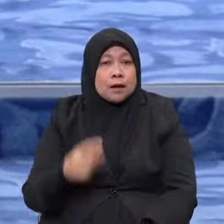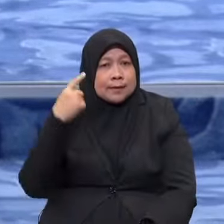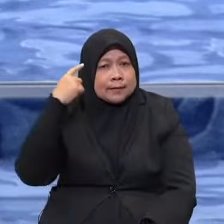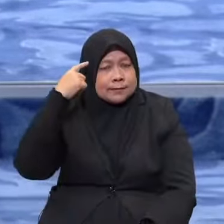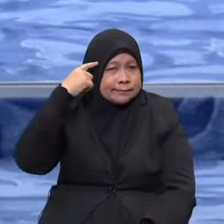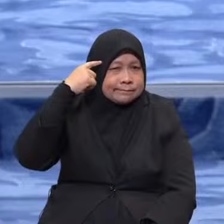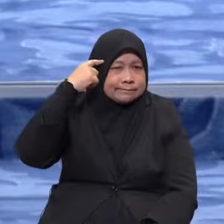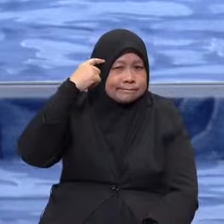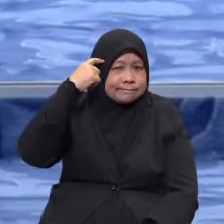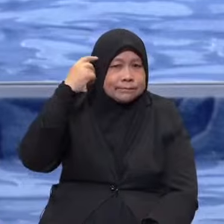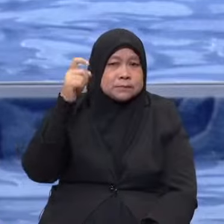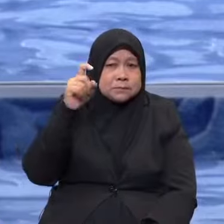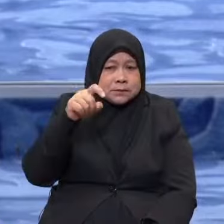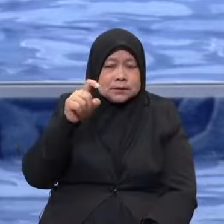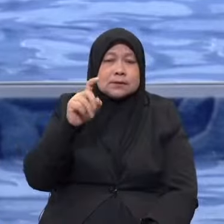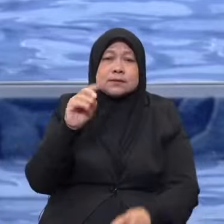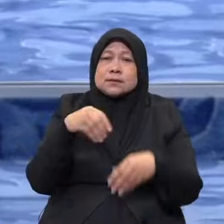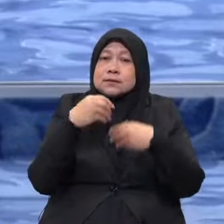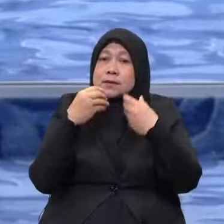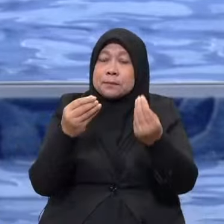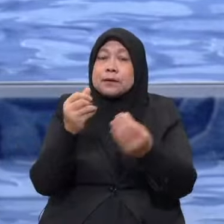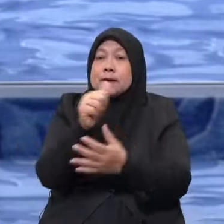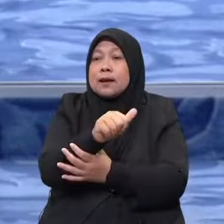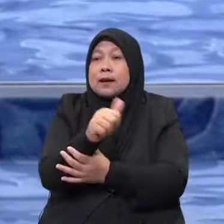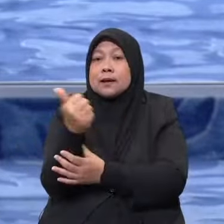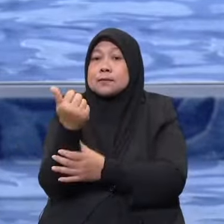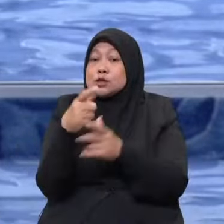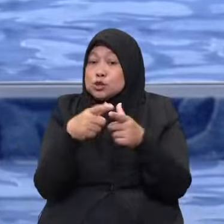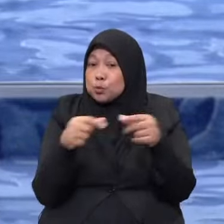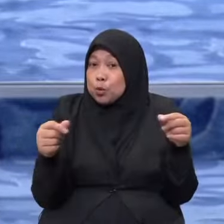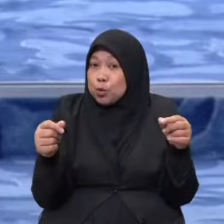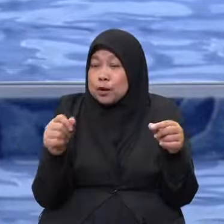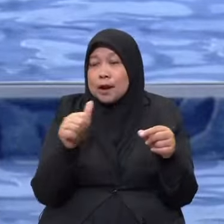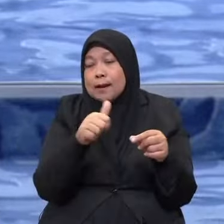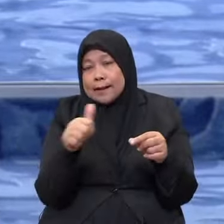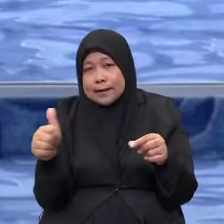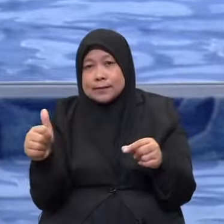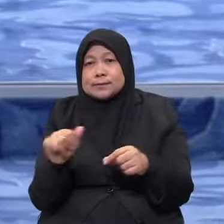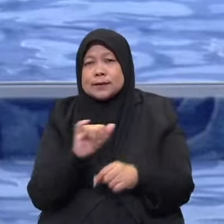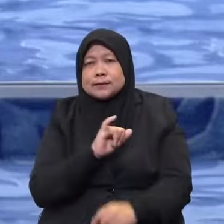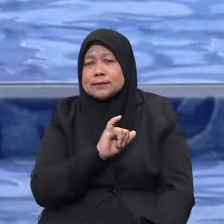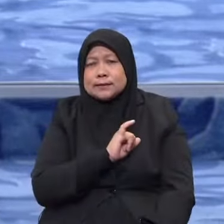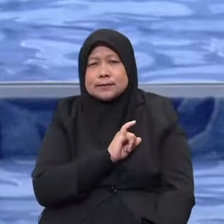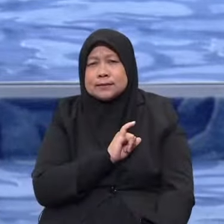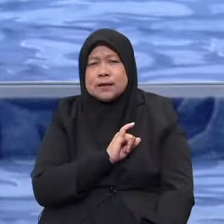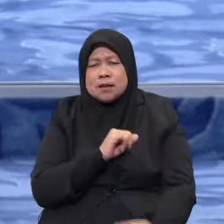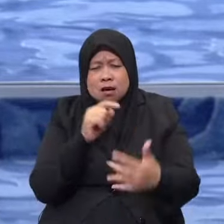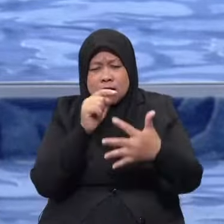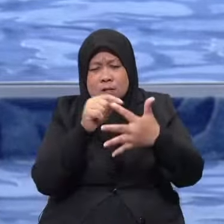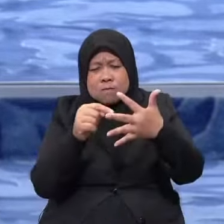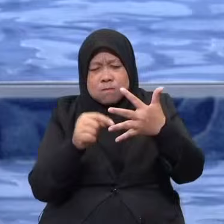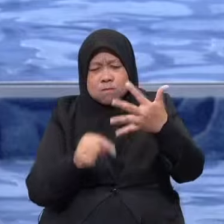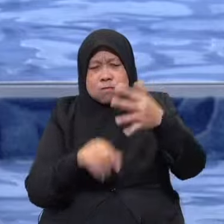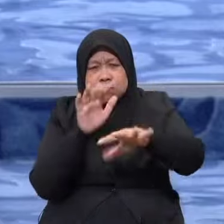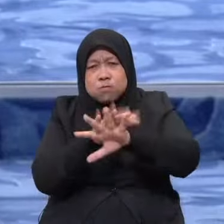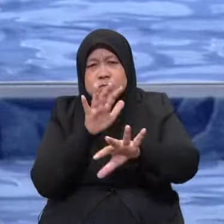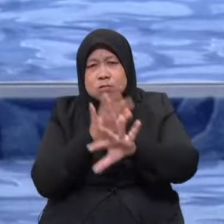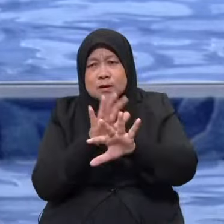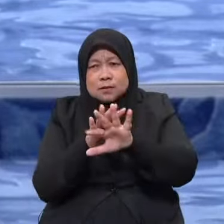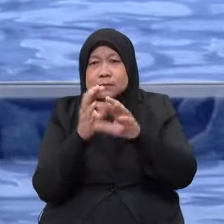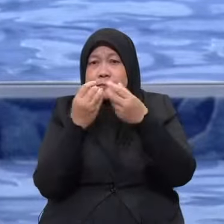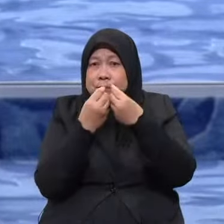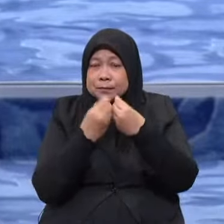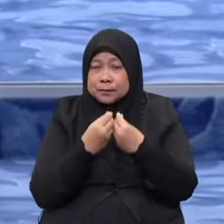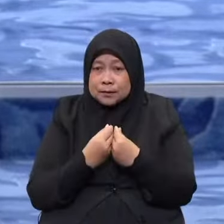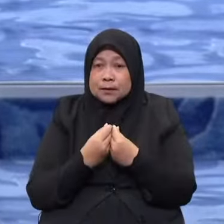anggapan bahawa harus diserah kepada yang lain, Jepun dan sebagainya. Saya tidak dapat sebut spesifik angka yang mana,